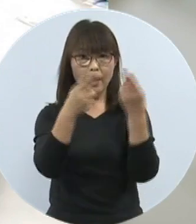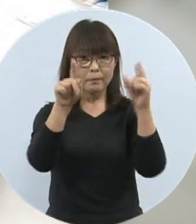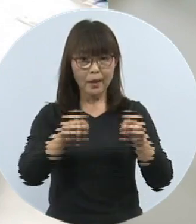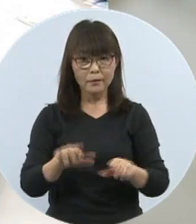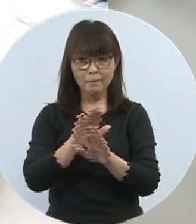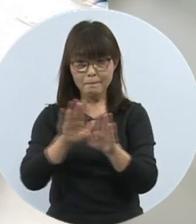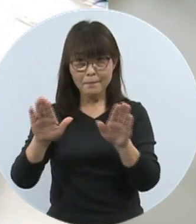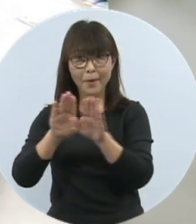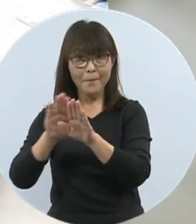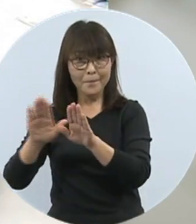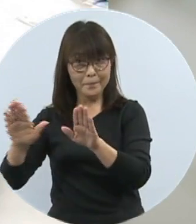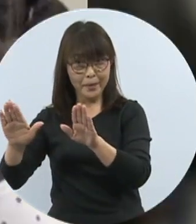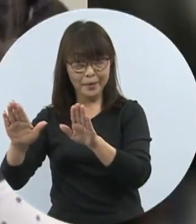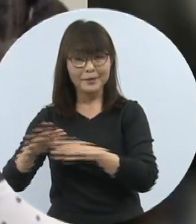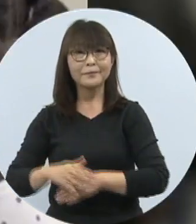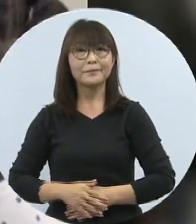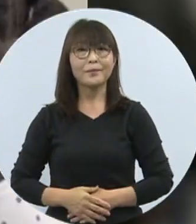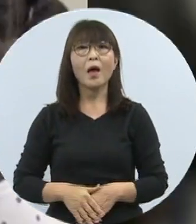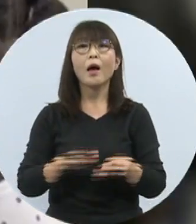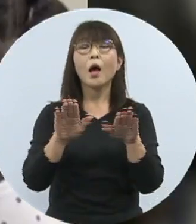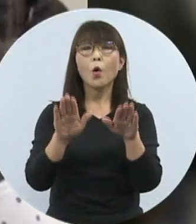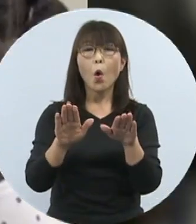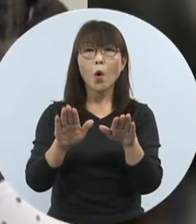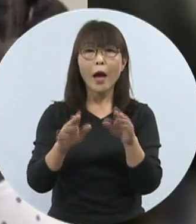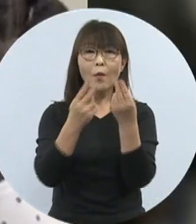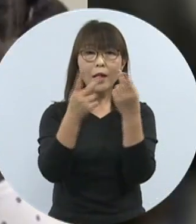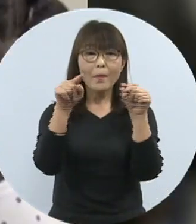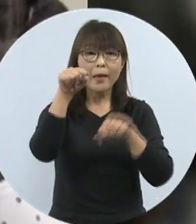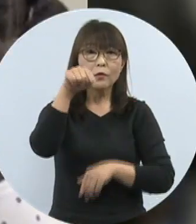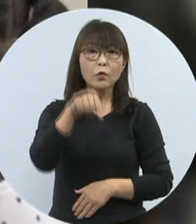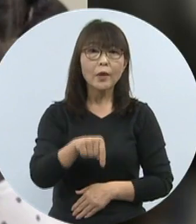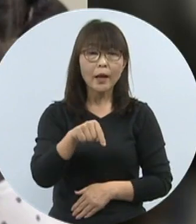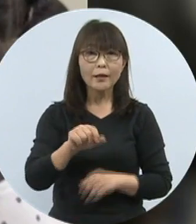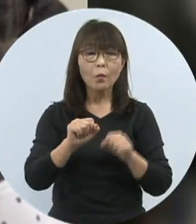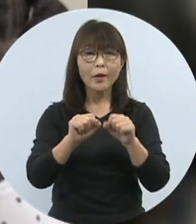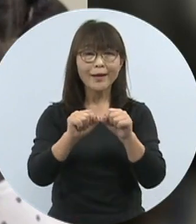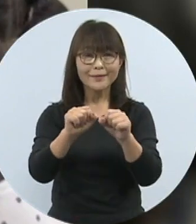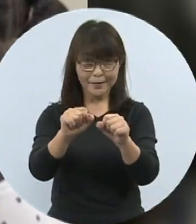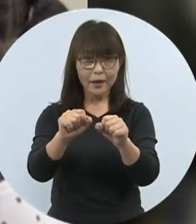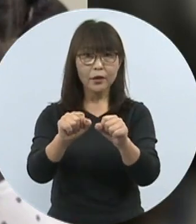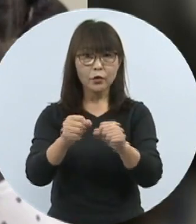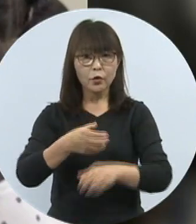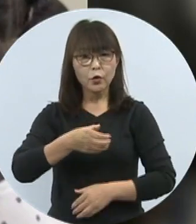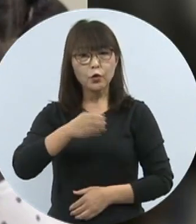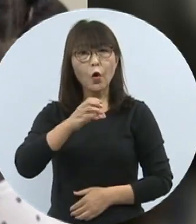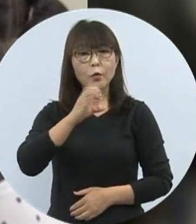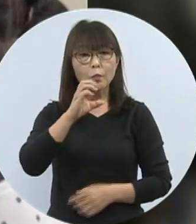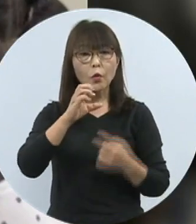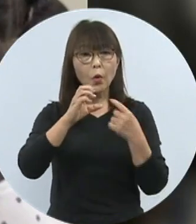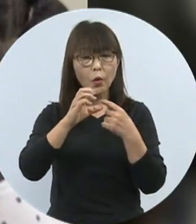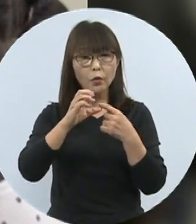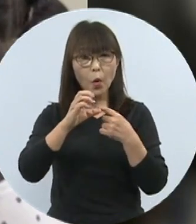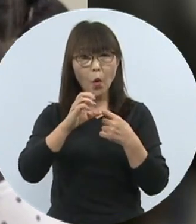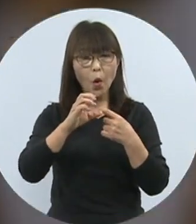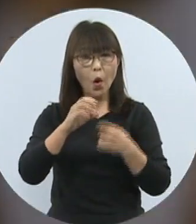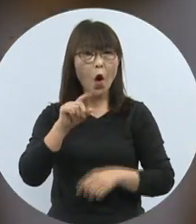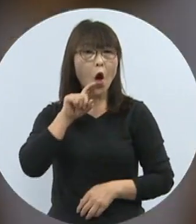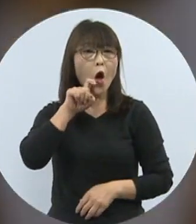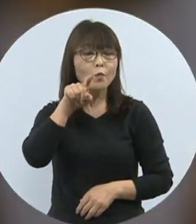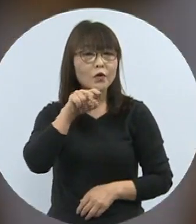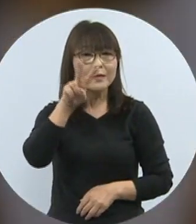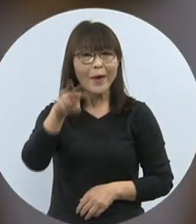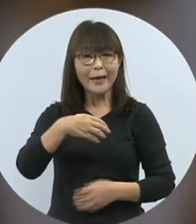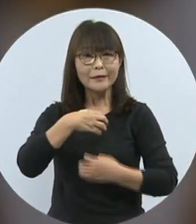ました。今回はイベントの中でも行われている飲み物の虫歯リスクを検証する実